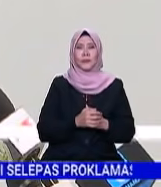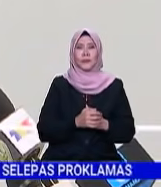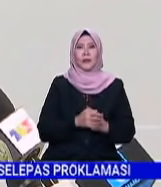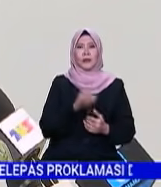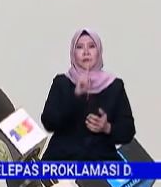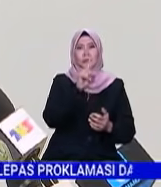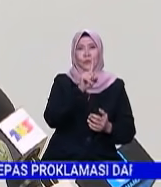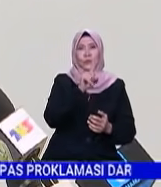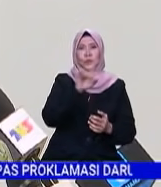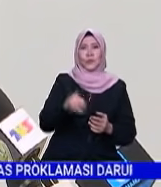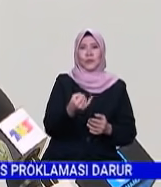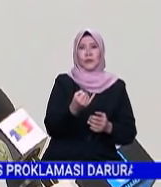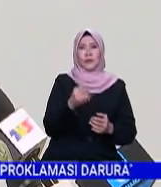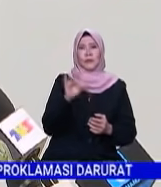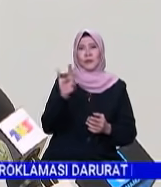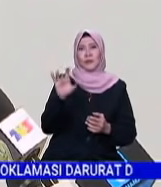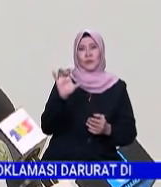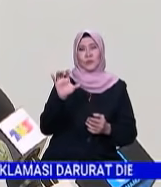sebanyak